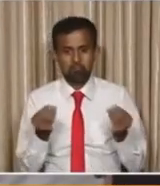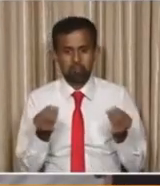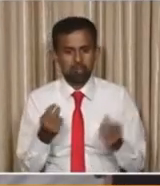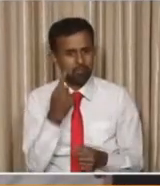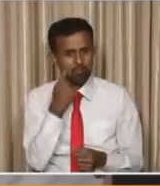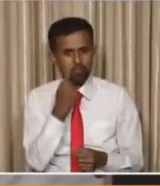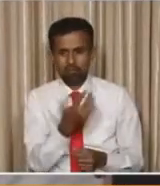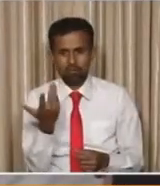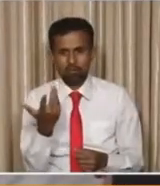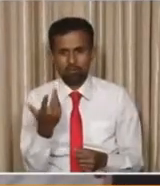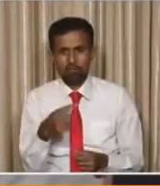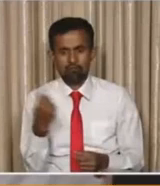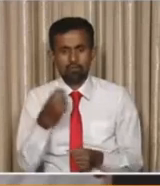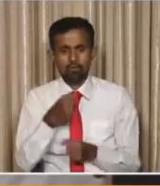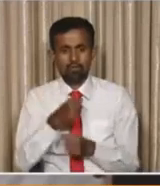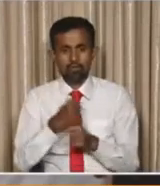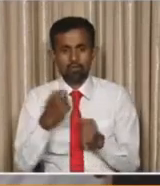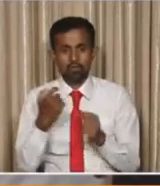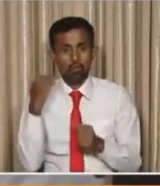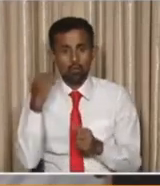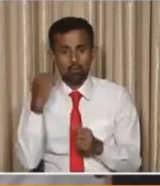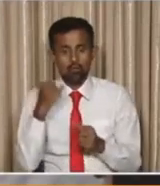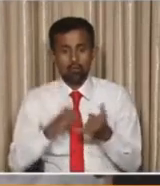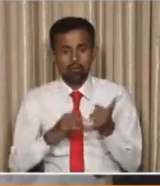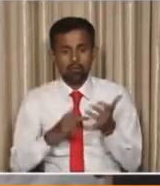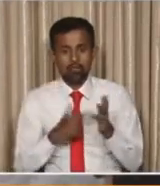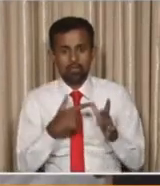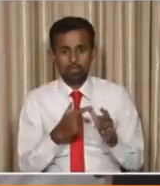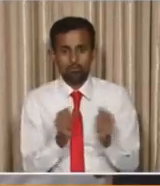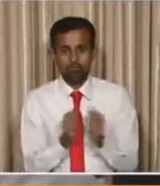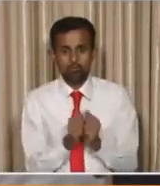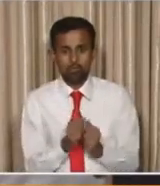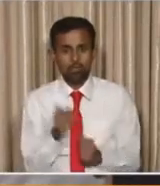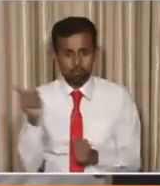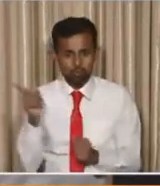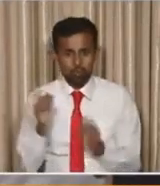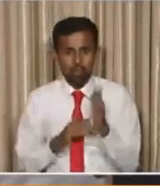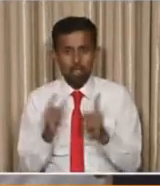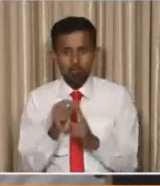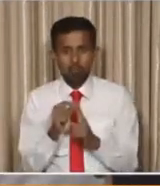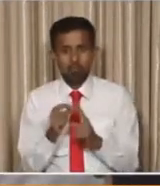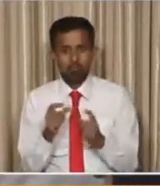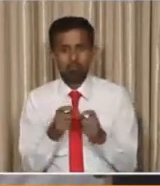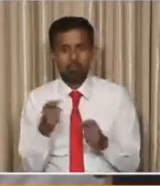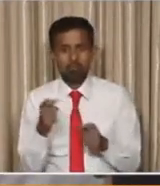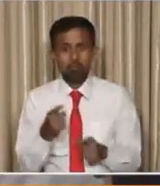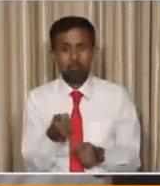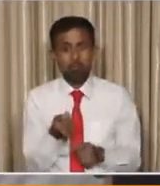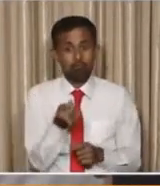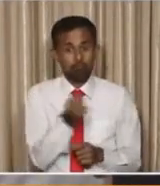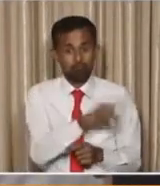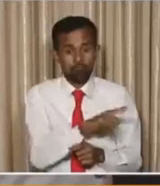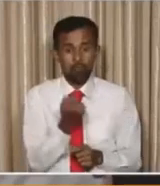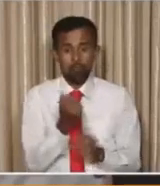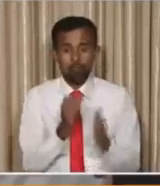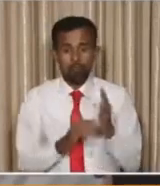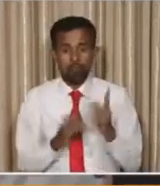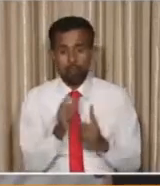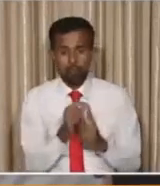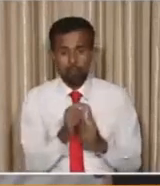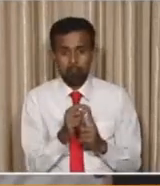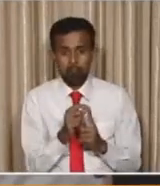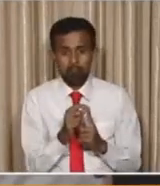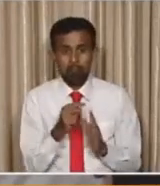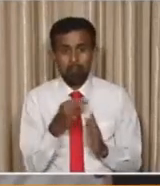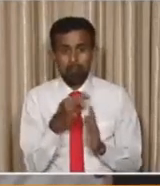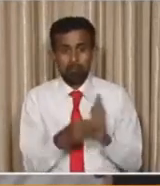දැකලා නැහැ. අනික ග්‍රීන්ස්ටට් ආයතනය පමණයි මේ ආයතනයේ ක්‍රියා කරන්නේ මේ අමාත්‍යාංශය එක්ක. වෙනම මුදල් අමාත්‍යාංශයේ